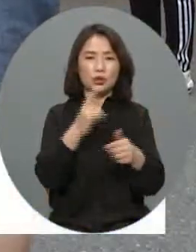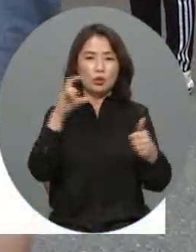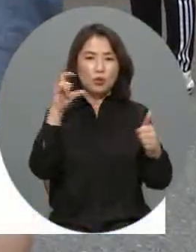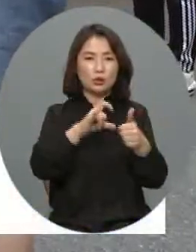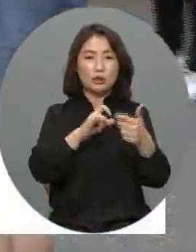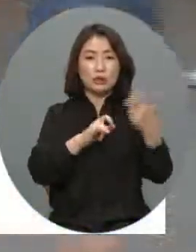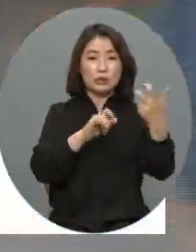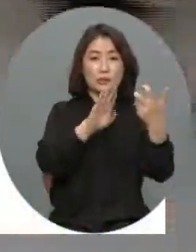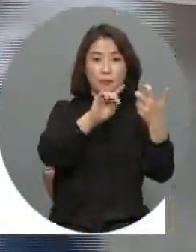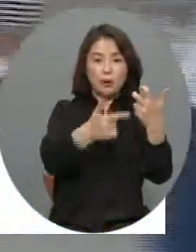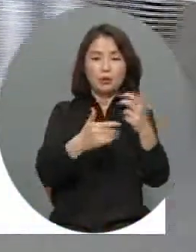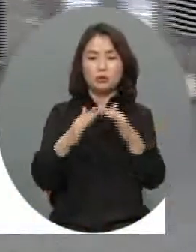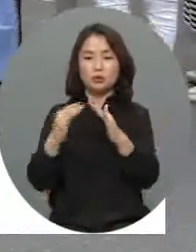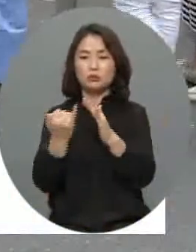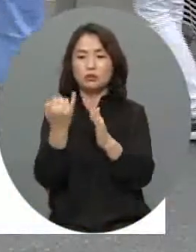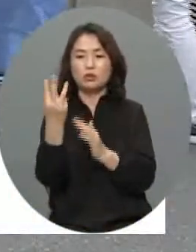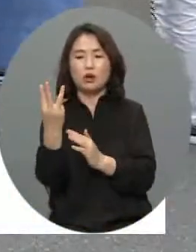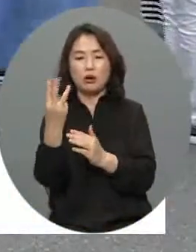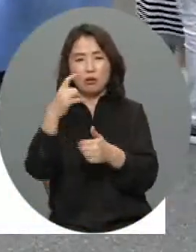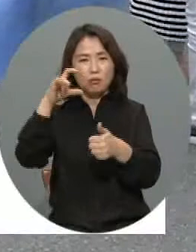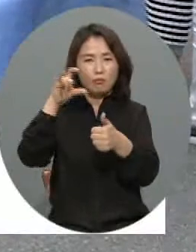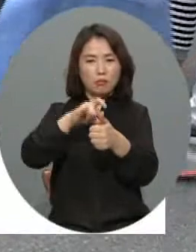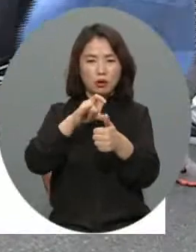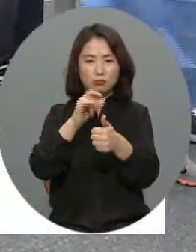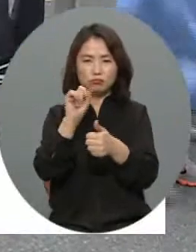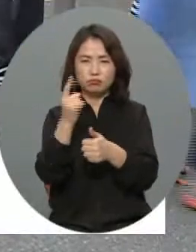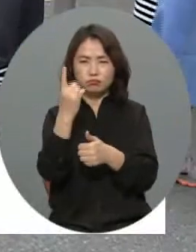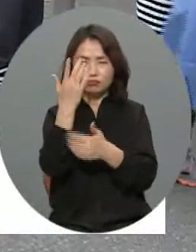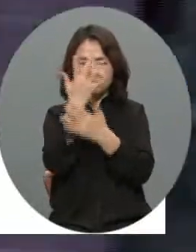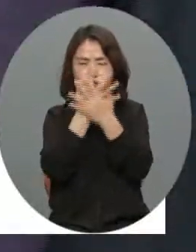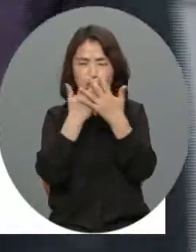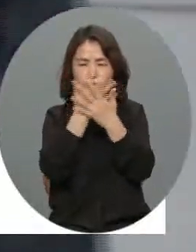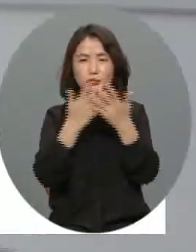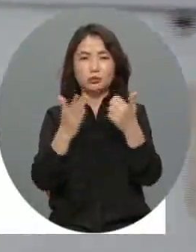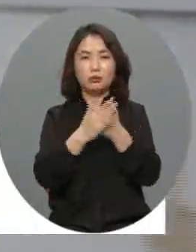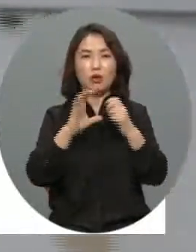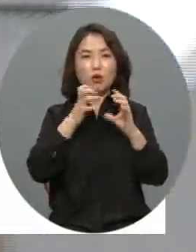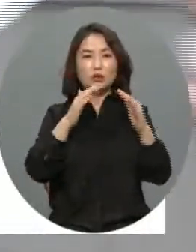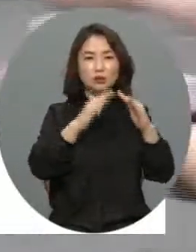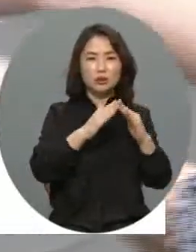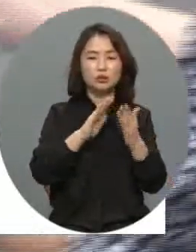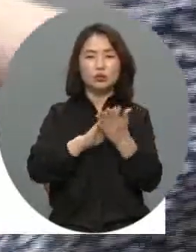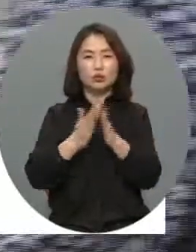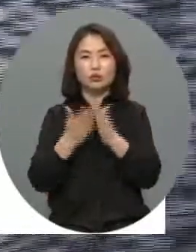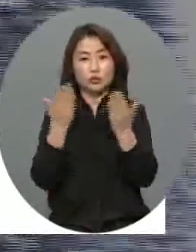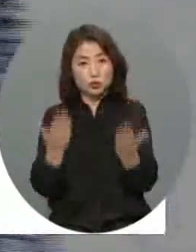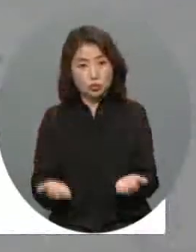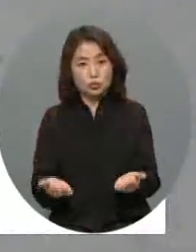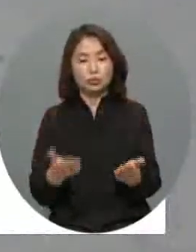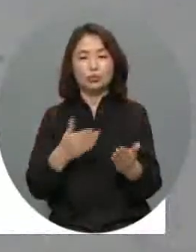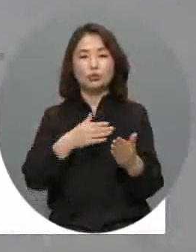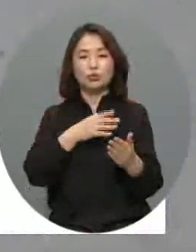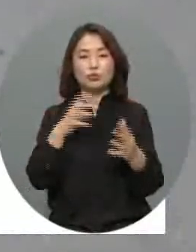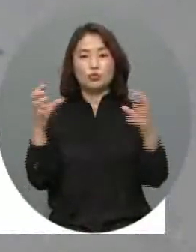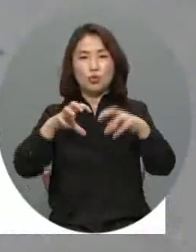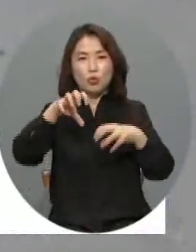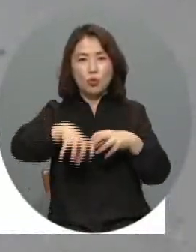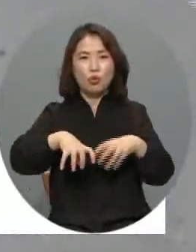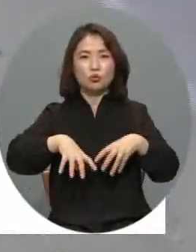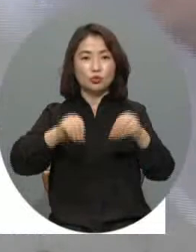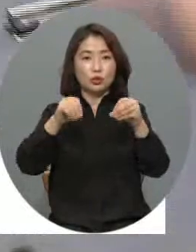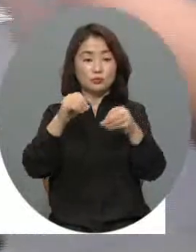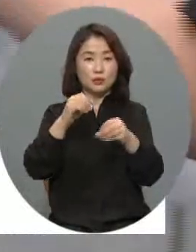확진자와 주부 3명의 감염 경로가 파악되지 않아 어린이집 유치원 휴원, 고위험시설